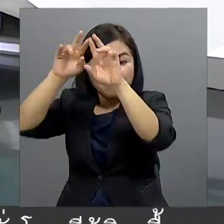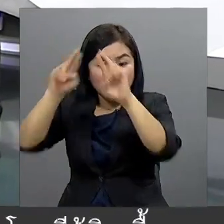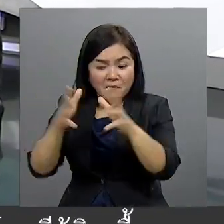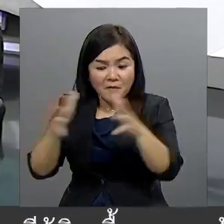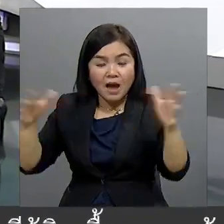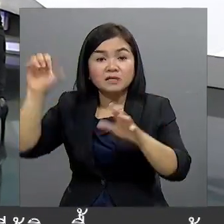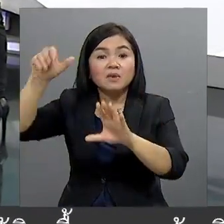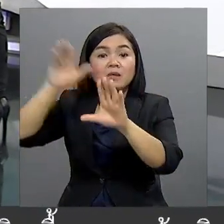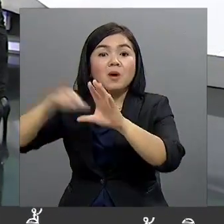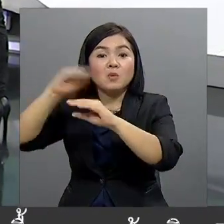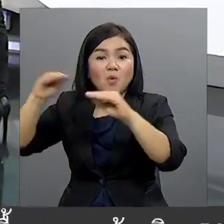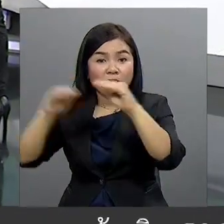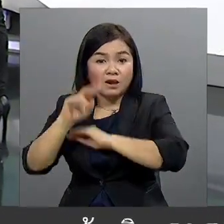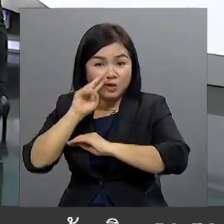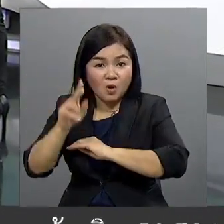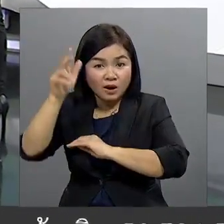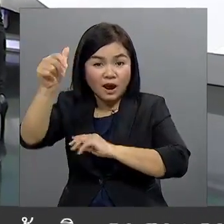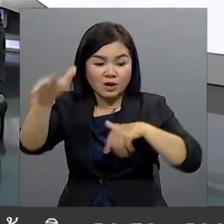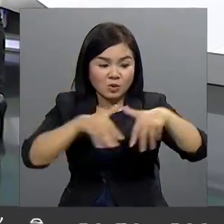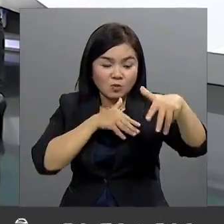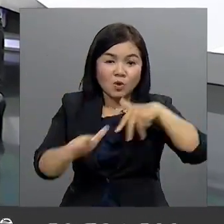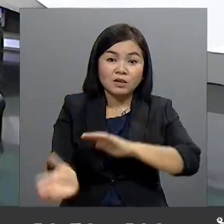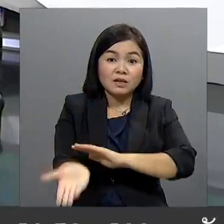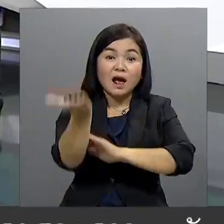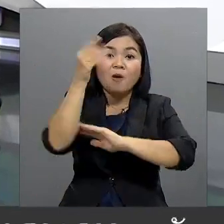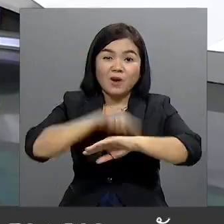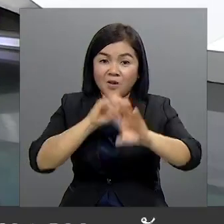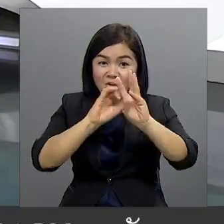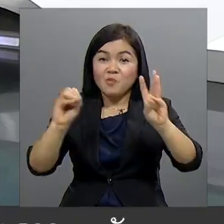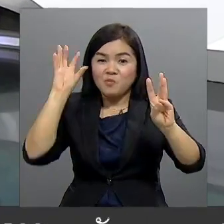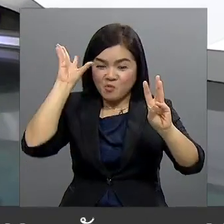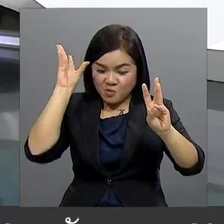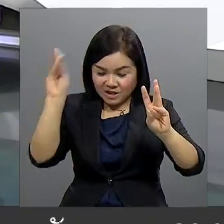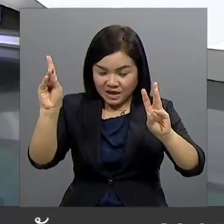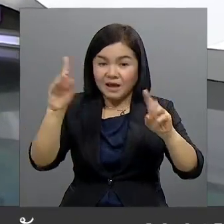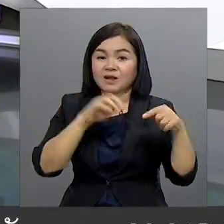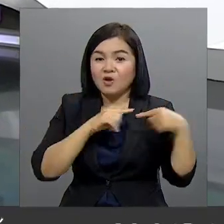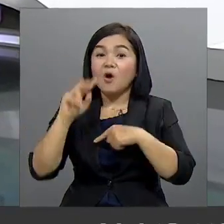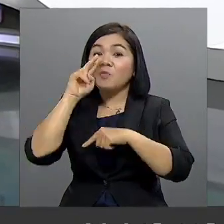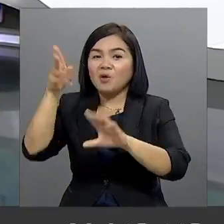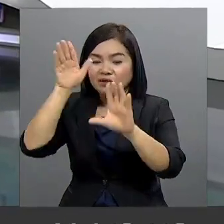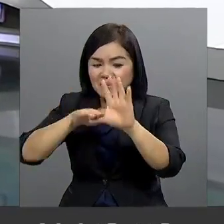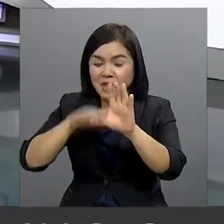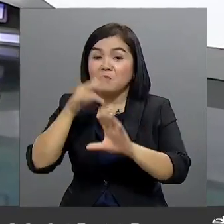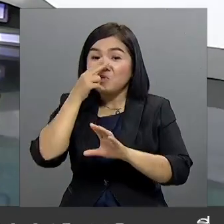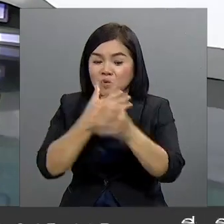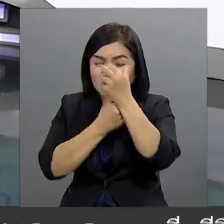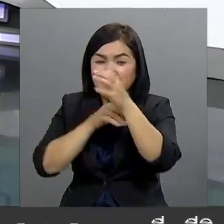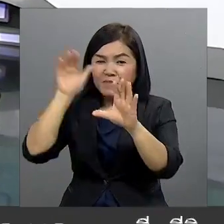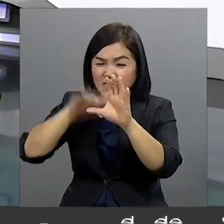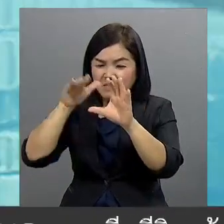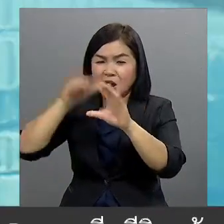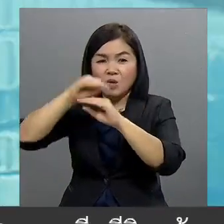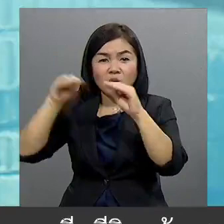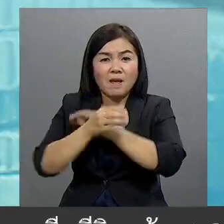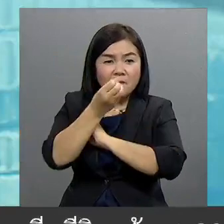ารให้อีกแต่วาประชาชน 6 โมงเช้า Rouge เป็นต้นไปอีก 1 วันที่จะมาดูนะคะว่าจะมีคนสนใจโคสการณนี้มาคน้อยขนาด